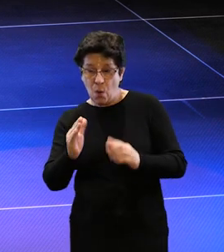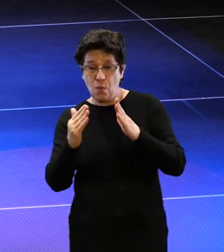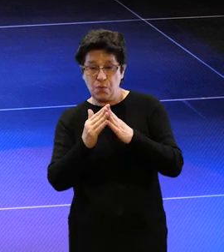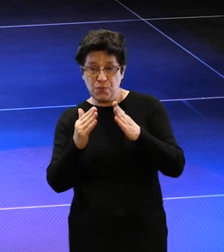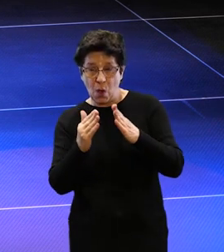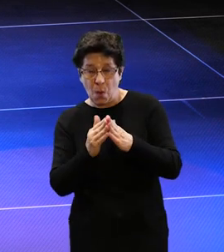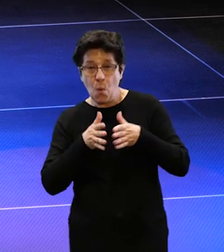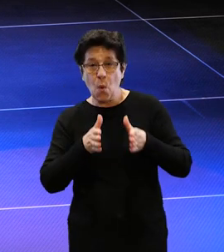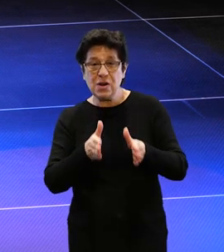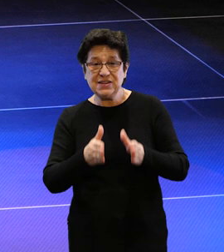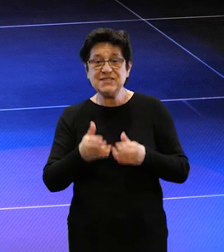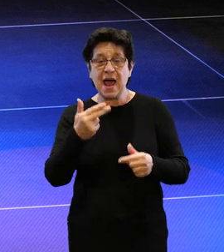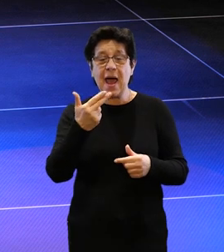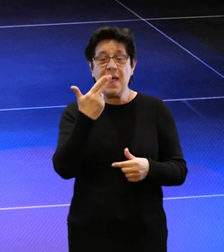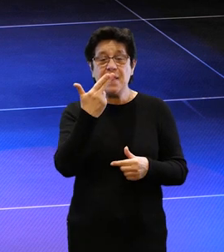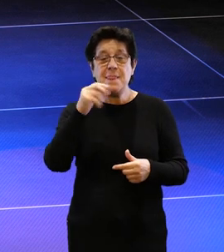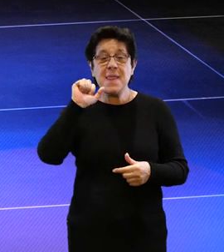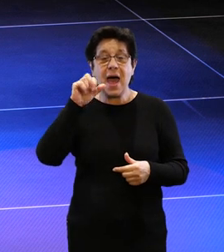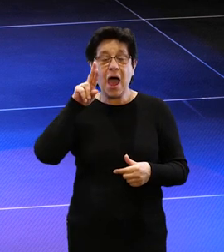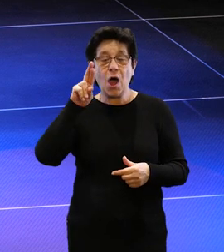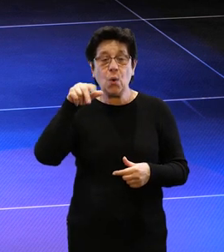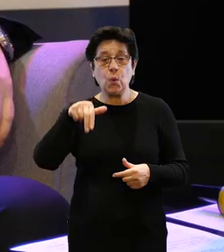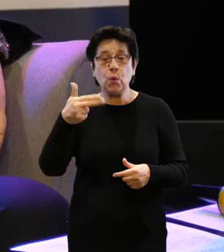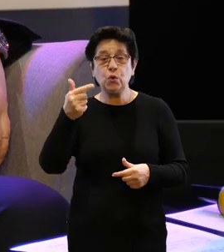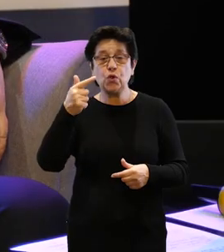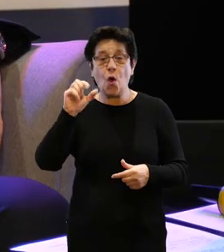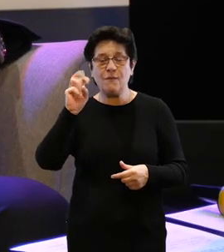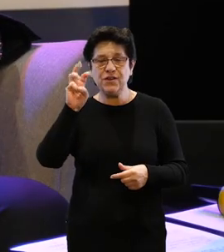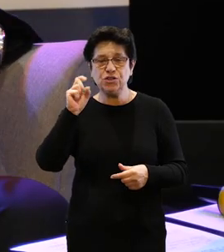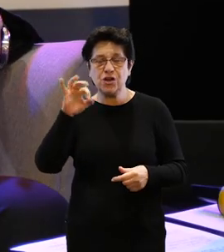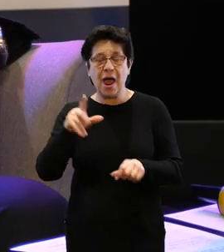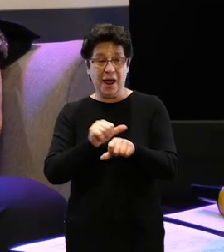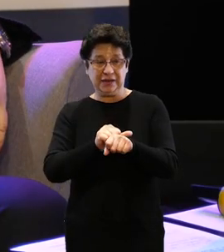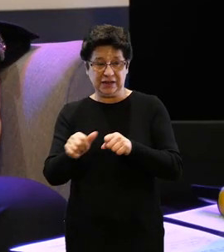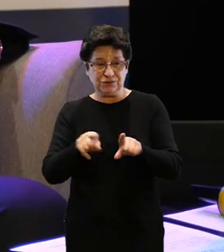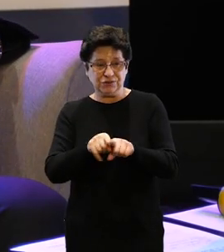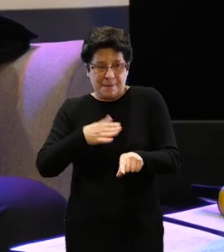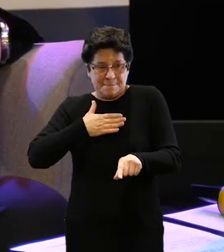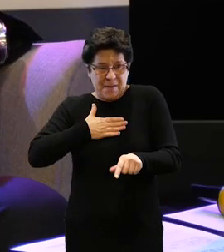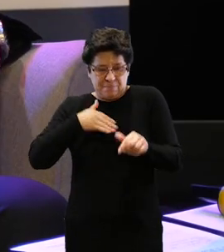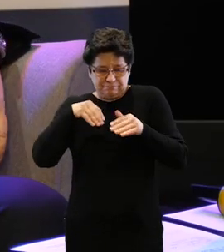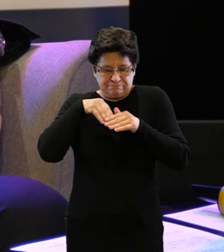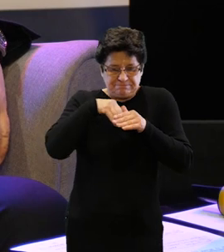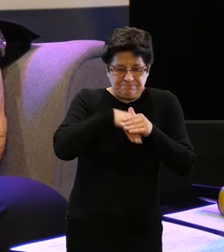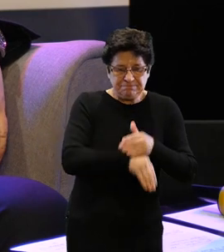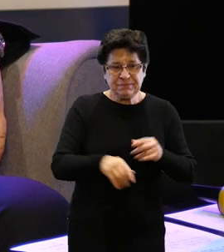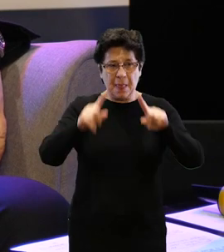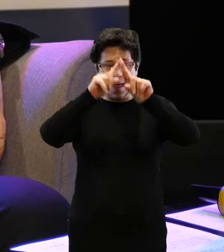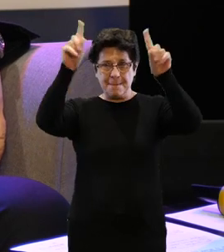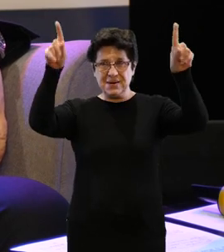Narutowicza no i też jestem dumny ponieważ w zasobie moich zbiorów jest tablica emaliowana z domu